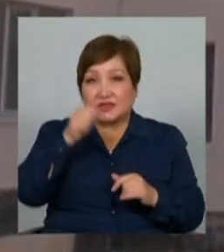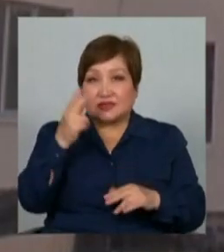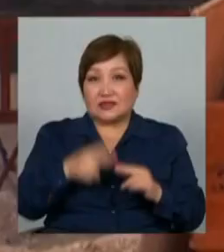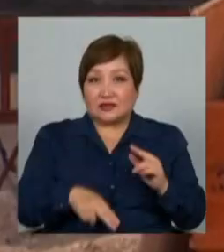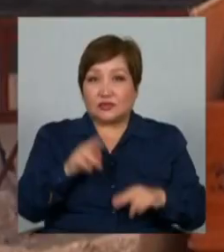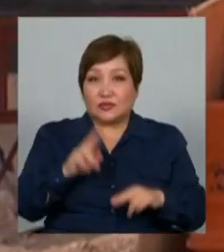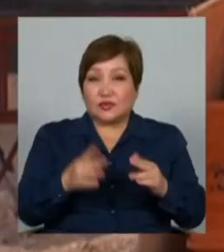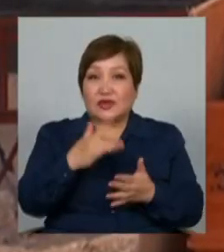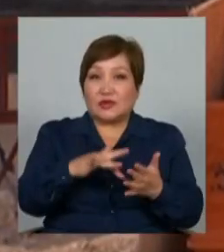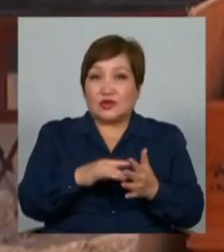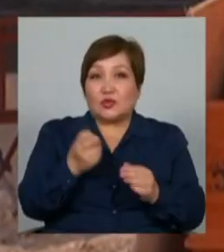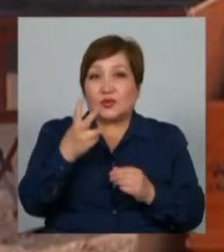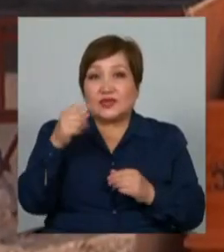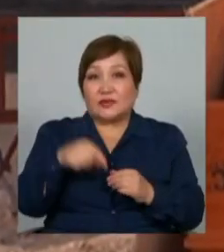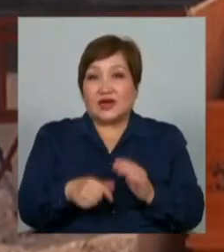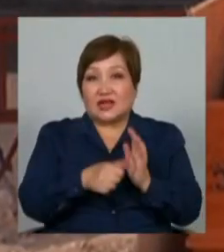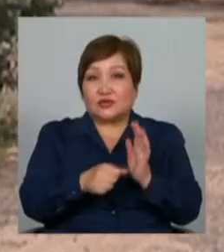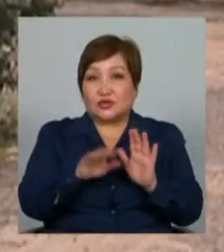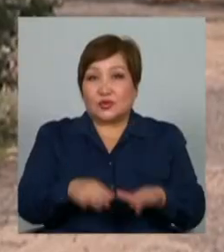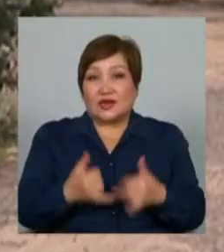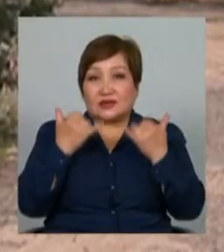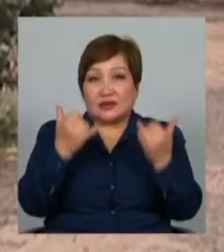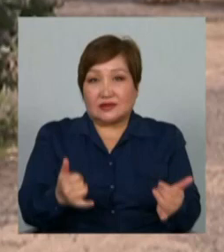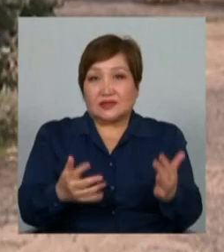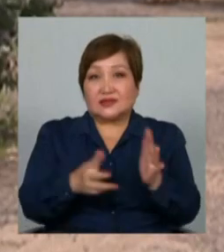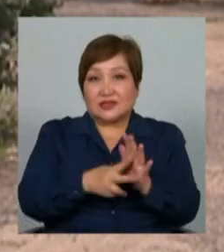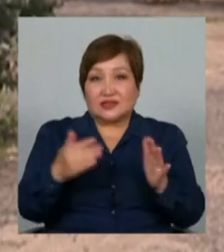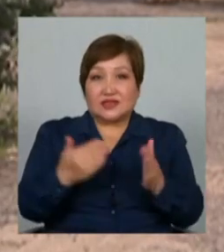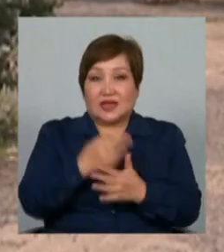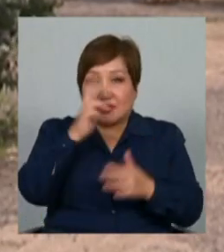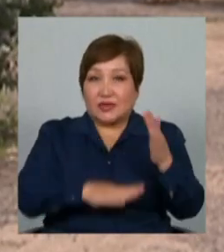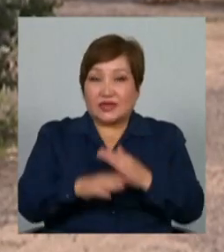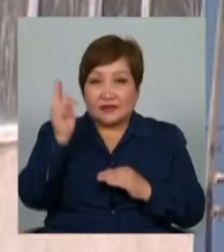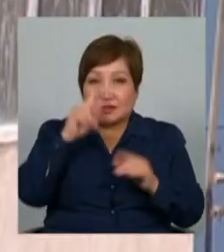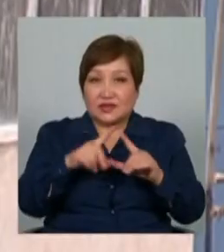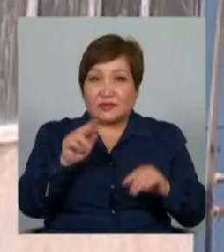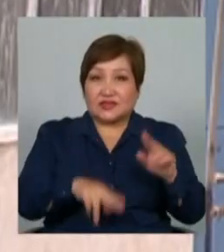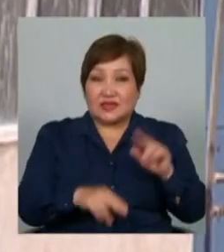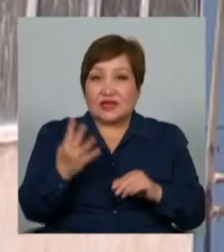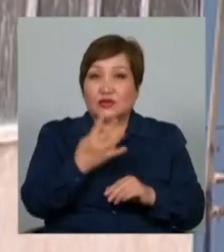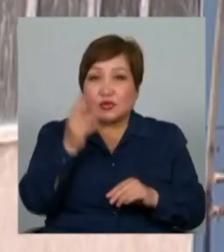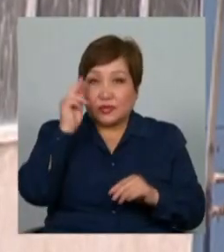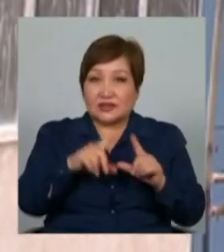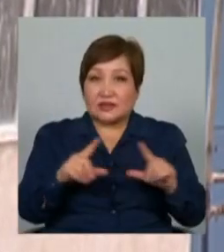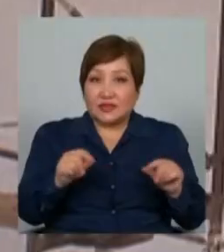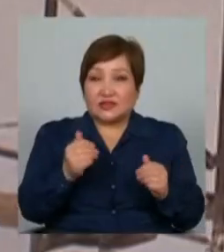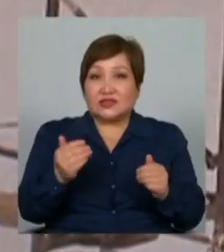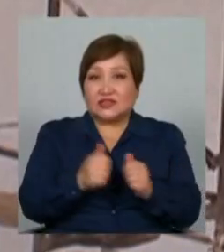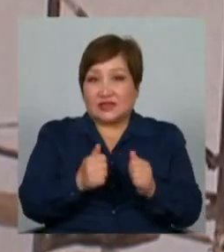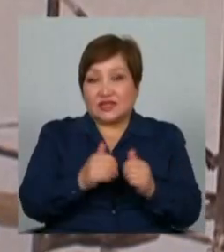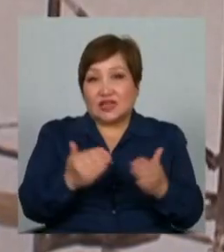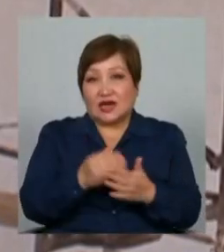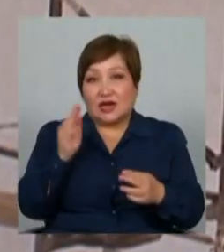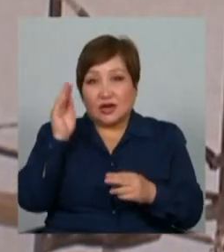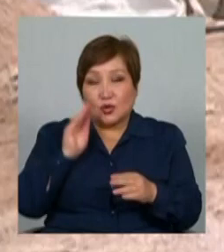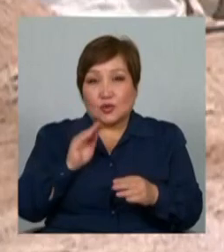мегаполисте 12600 орынға арналған 8 жаңа мемлекеттік мектеп салынады. Ал 4 мектептің жанынан жаңа қосымша оқу